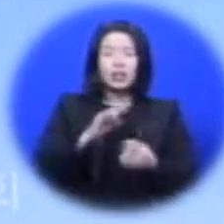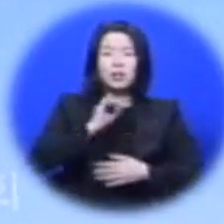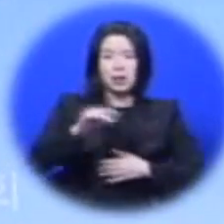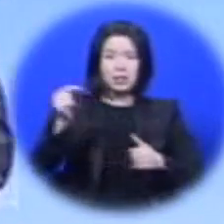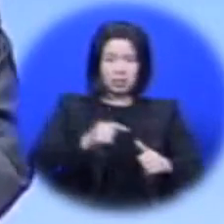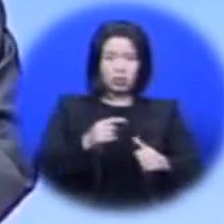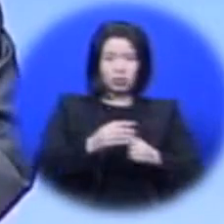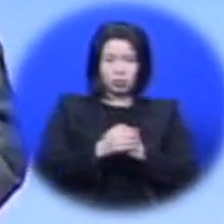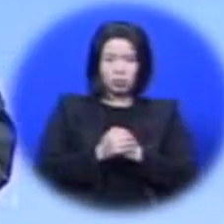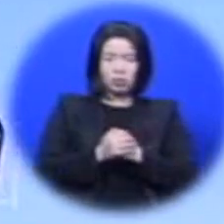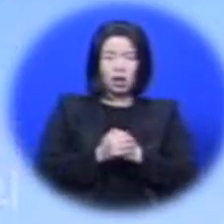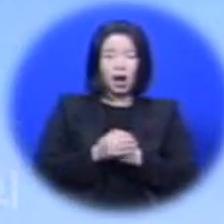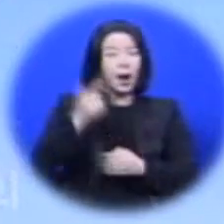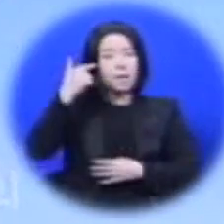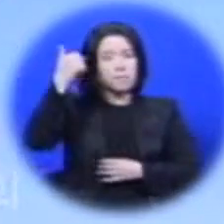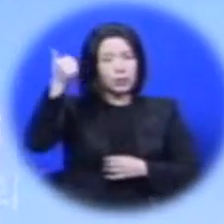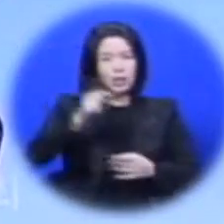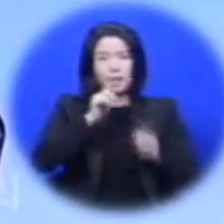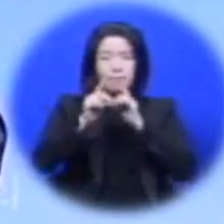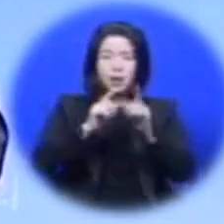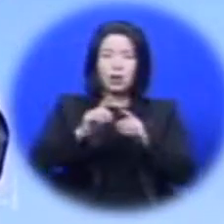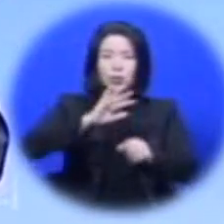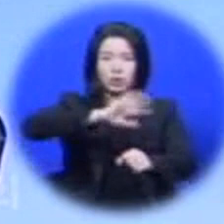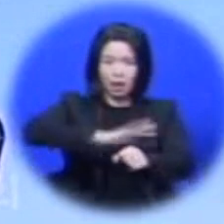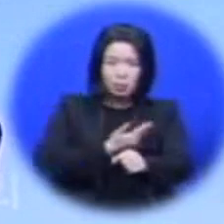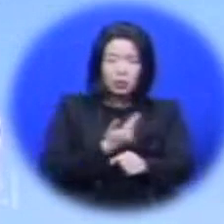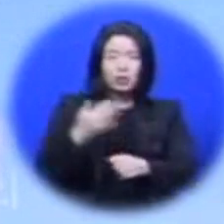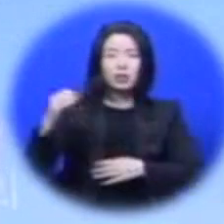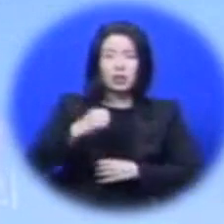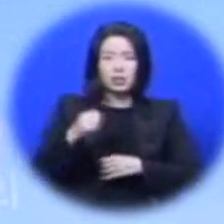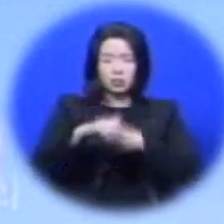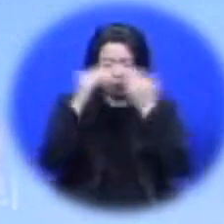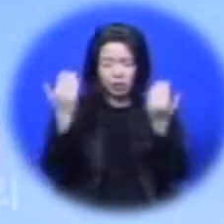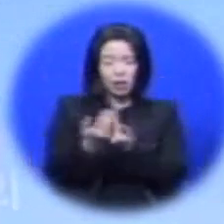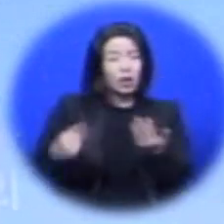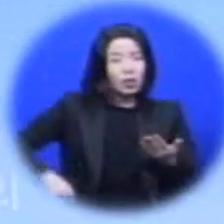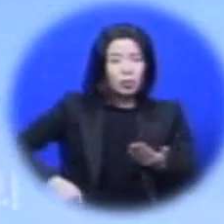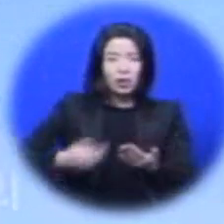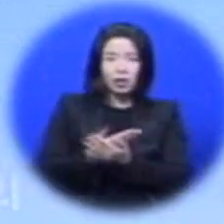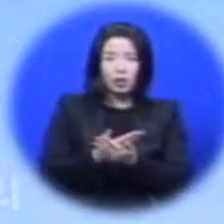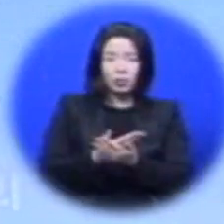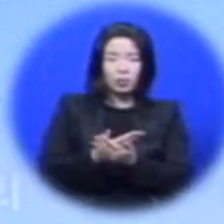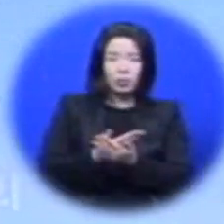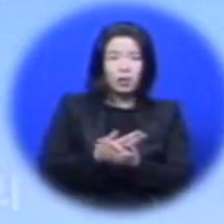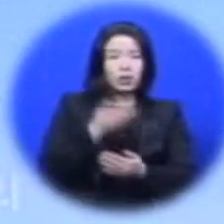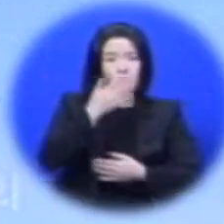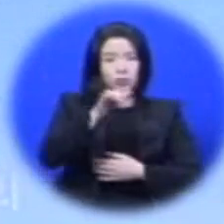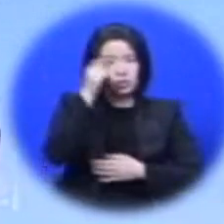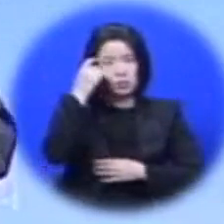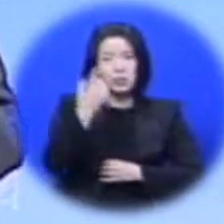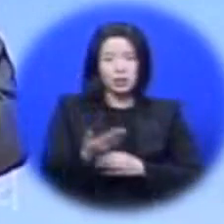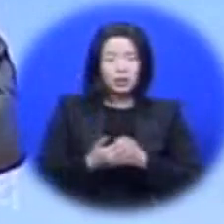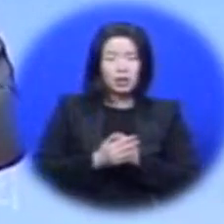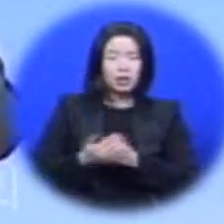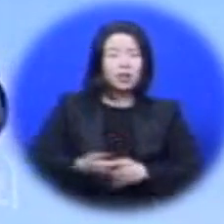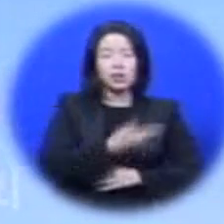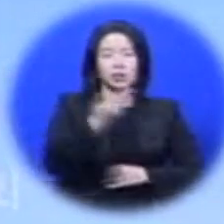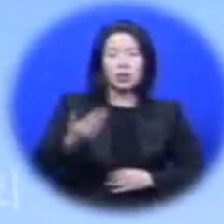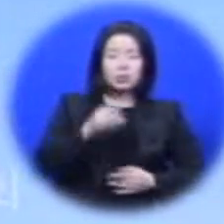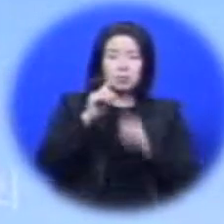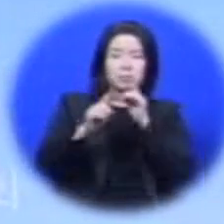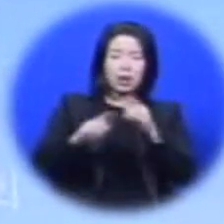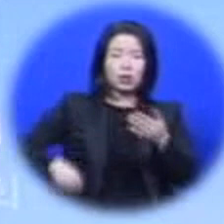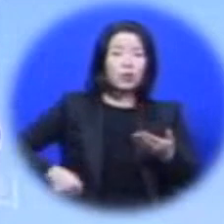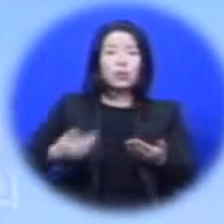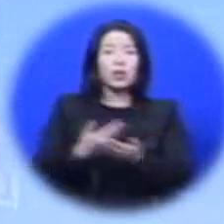아유 목사님 아니, 말로 잘못했다는 것 가지고 어떻게 다 회개라고 받을 수 있겠습니까? 여러분 말로